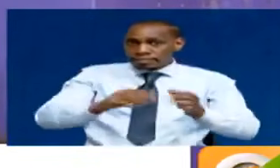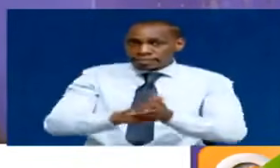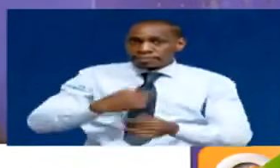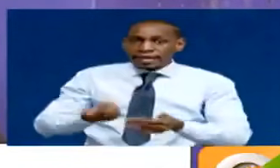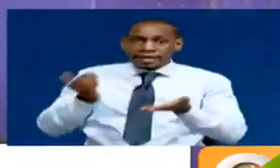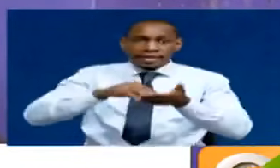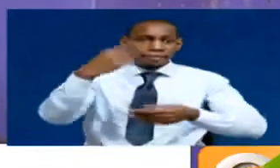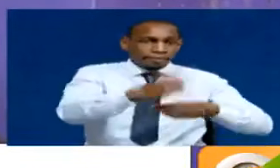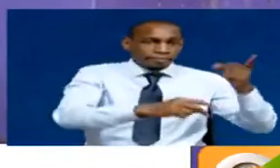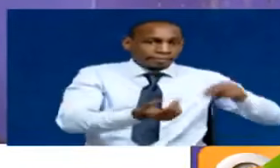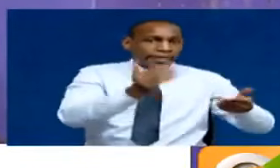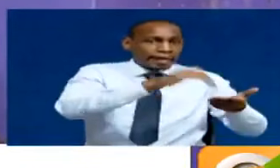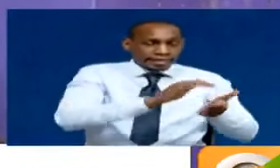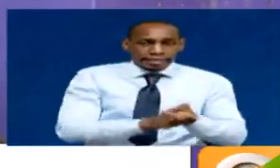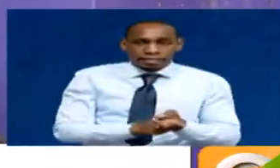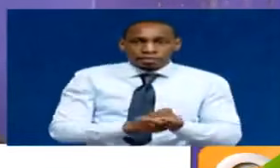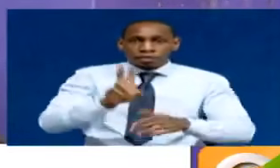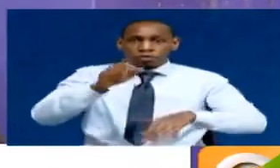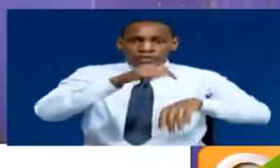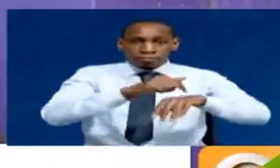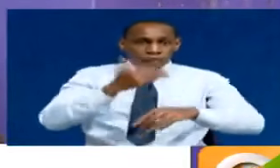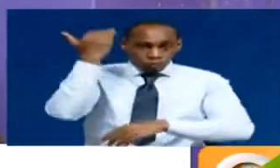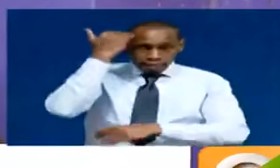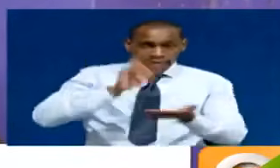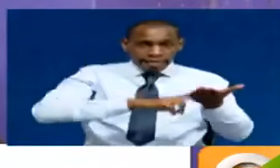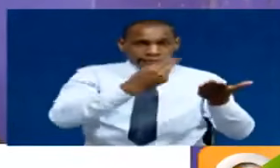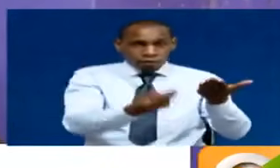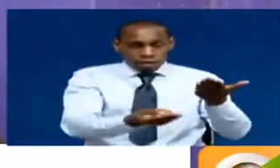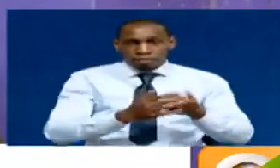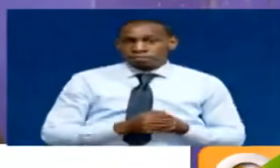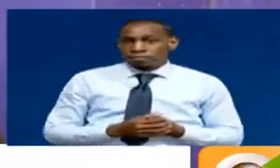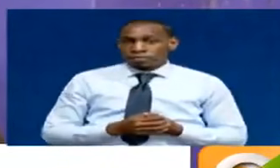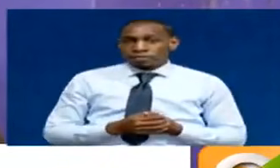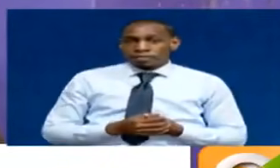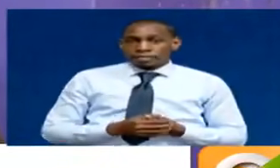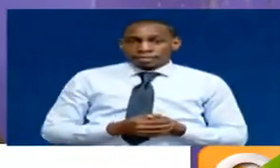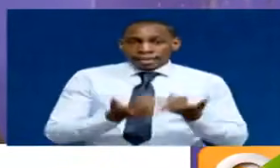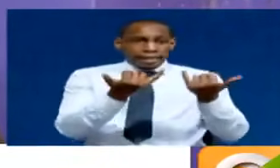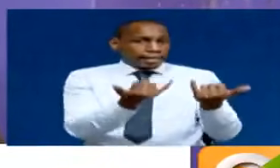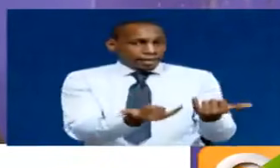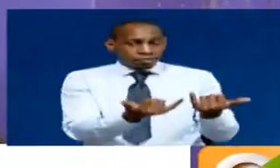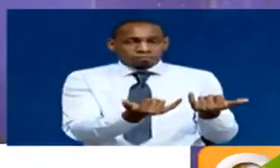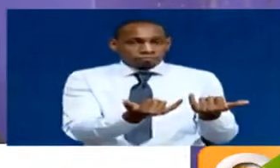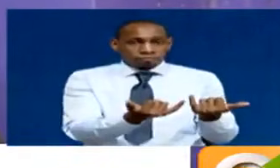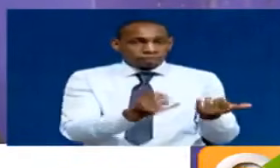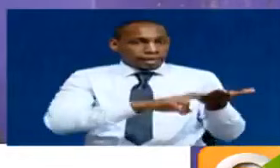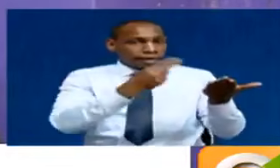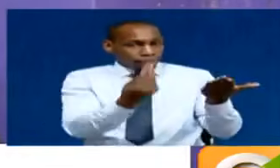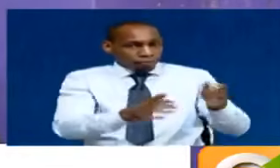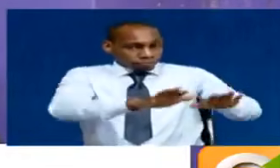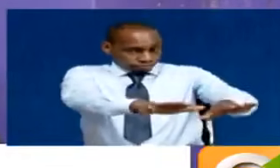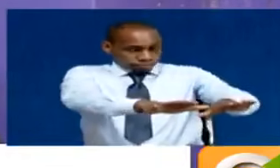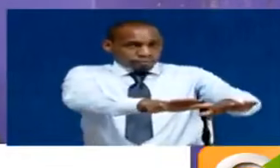nini tena, akagongwa sasa tena. Wakamgonga mara mbili tena kwa kichwa, akaanguka pale chini. Hapo sasa ndio alikuwa unconscious, alikaa